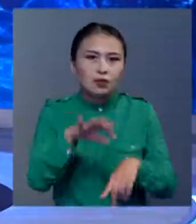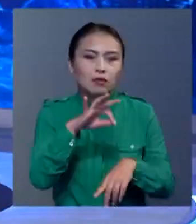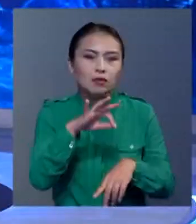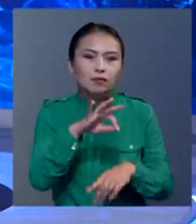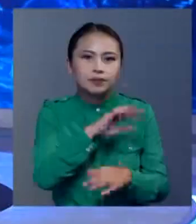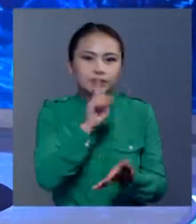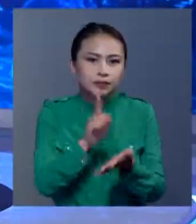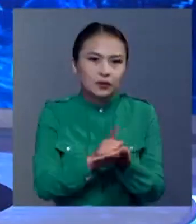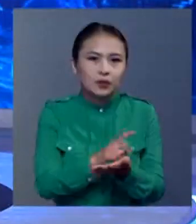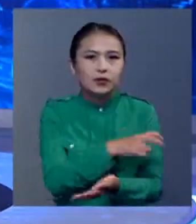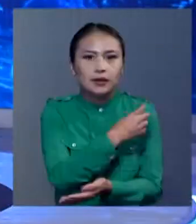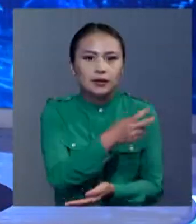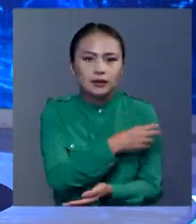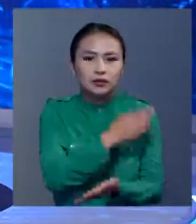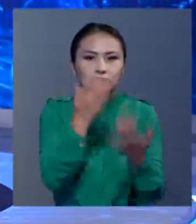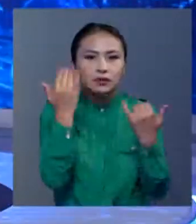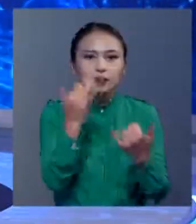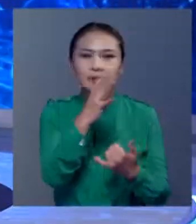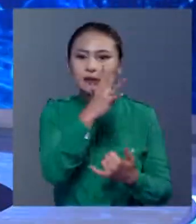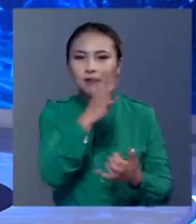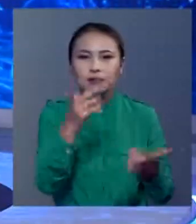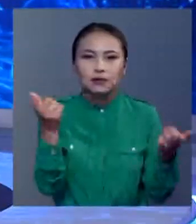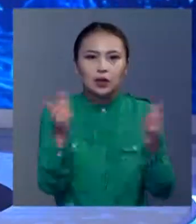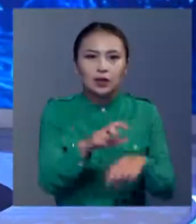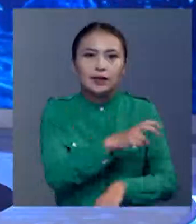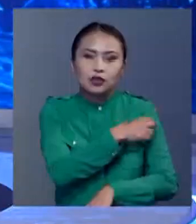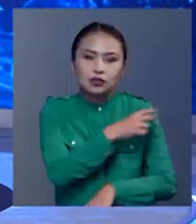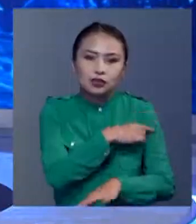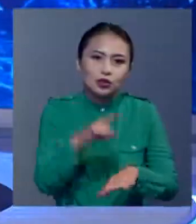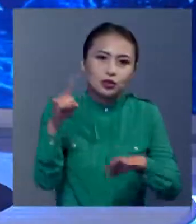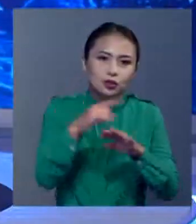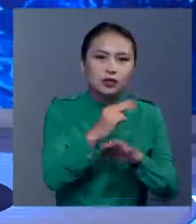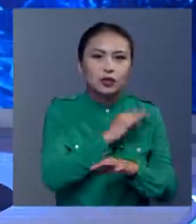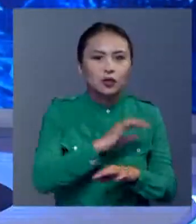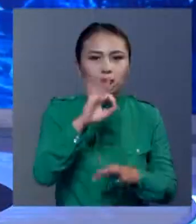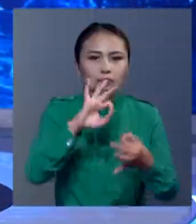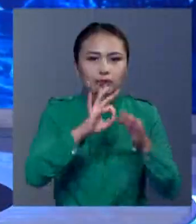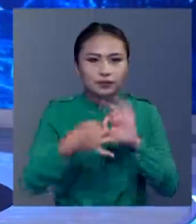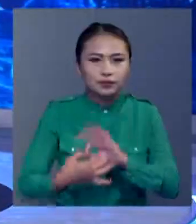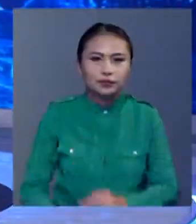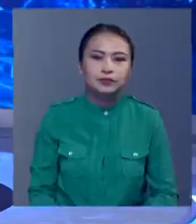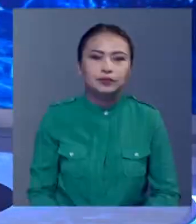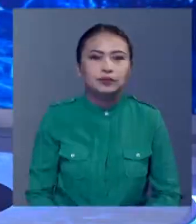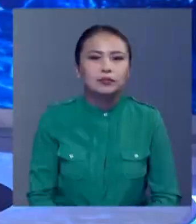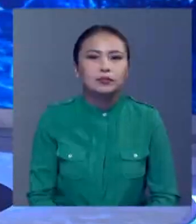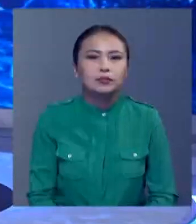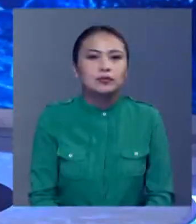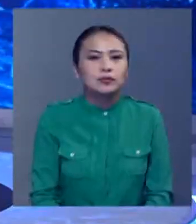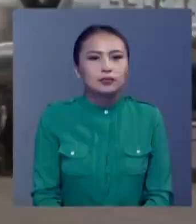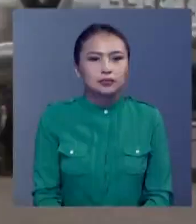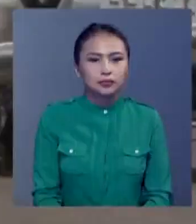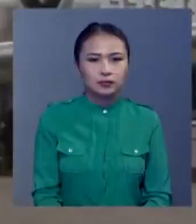пайдалануға мәжбүр болдық, дейді дәрігерлер. Пандемия кезіндегі дәрігерлер мен ұшқыштардың жұмысы жайында келесі бейнематериалда.